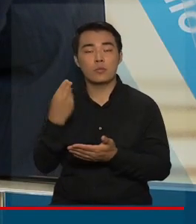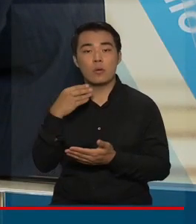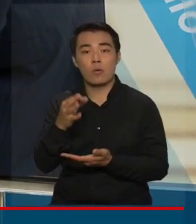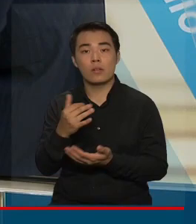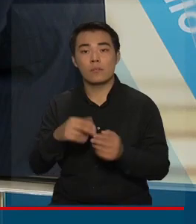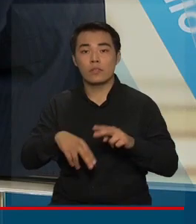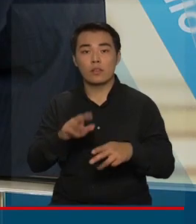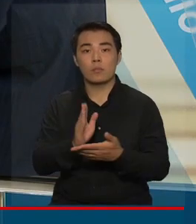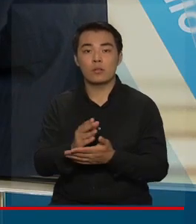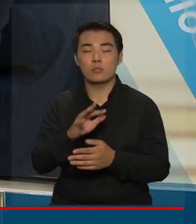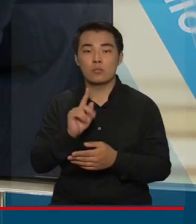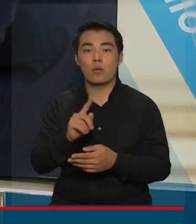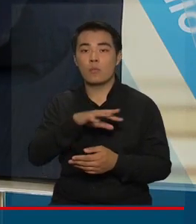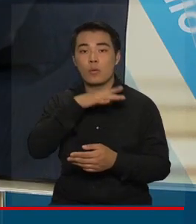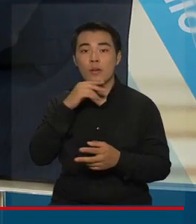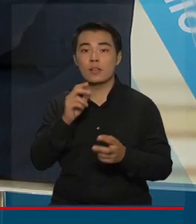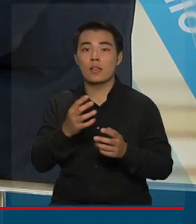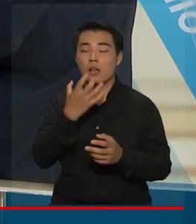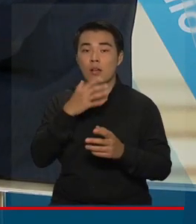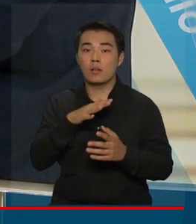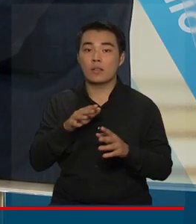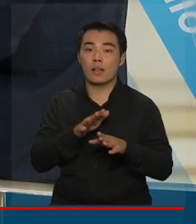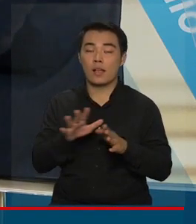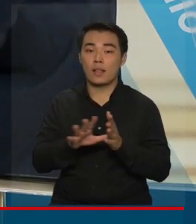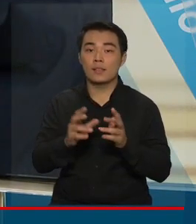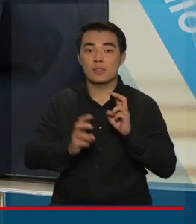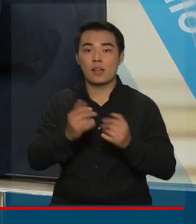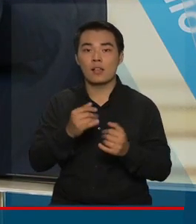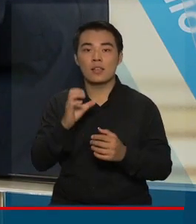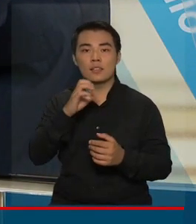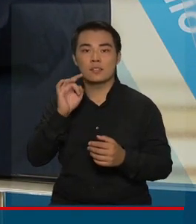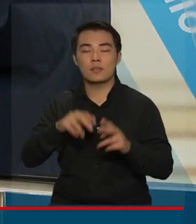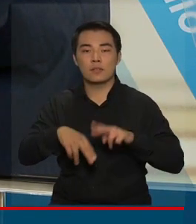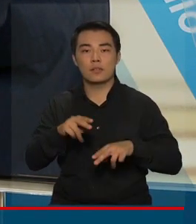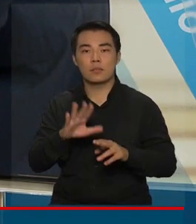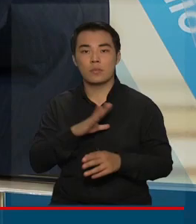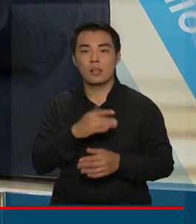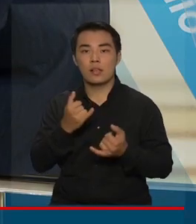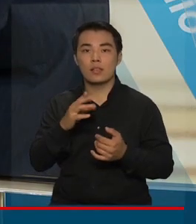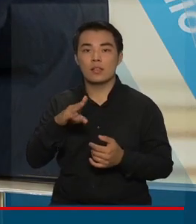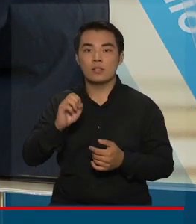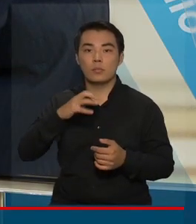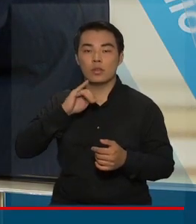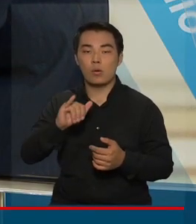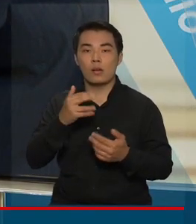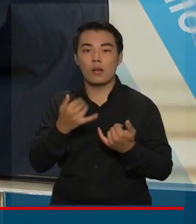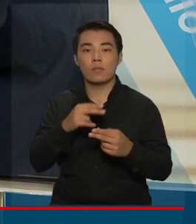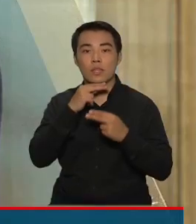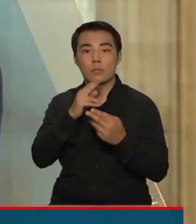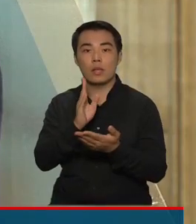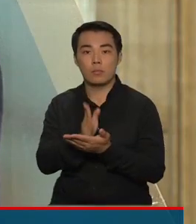та көп станциялар ол Совет үкіметінің кезінде салынған станциялар. Теміртаудағы ТЭЦ жіті бақылауда, ерекше назарда.